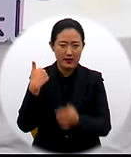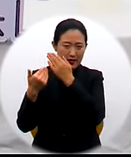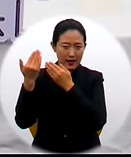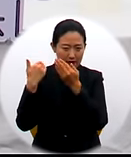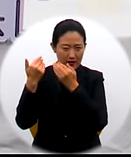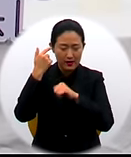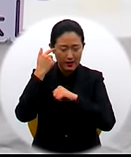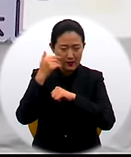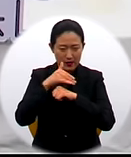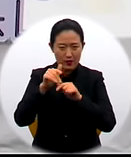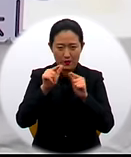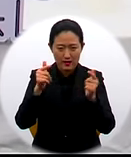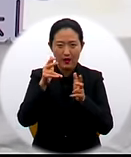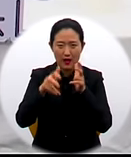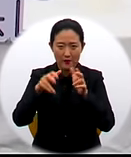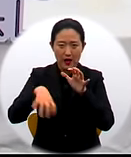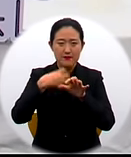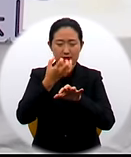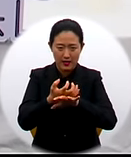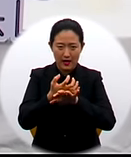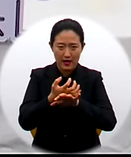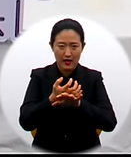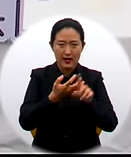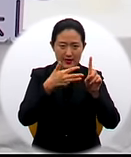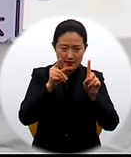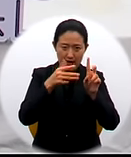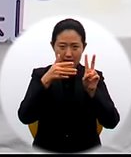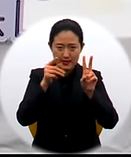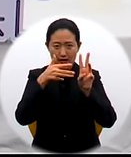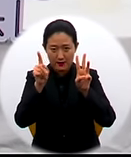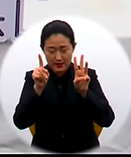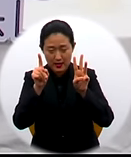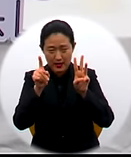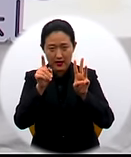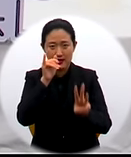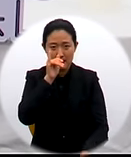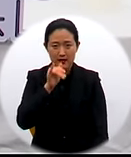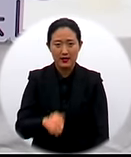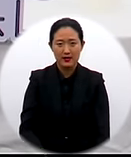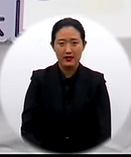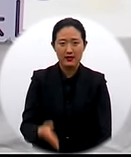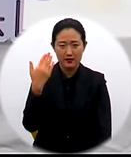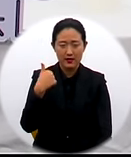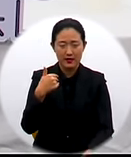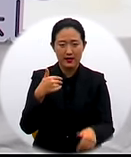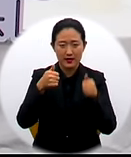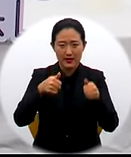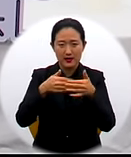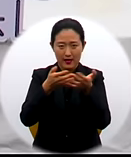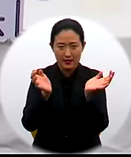도움이 되시는데요. 결국 산업혁명이 4차까지 왔다는 것, 1, 2, 3차가 있었다는 뜻이죠. 제가 앞서 인사팀 설명하면서